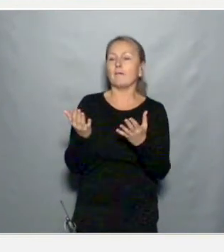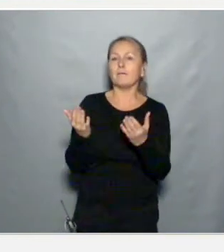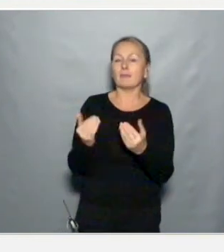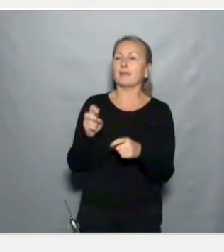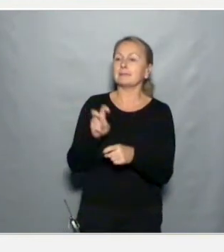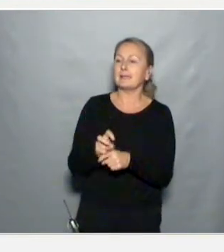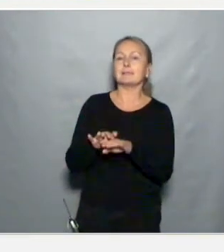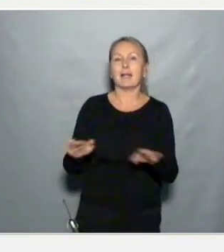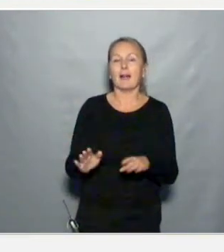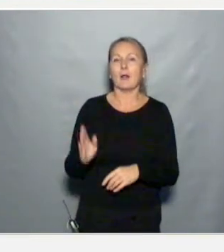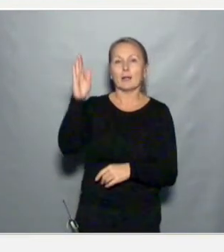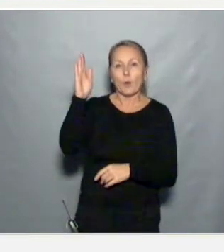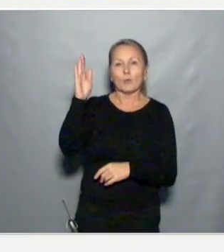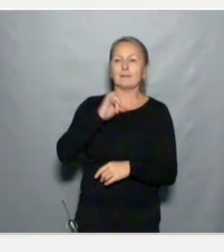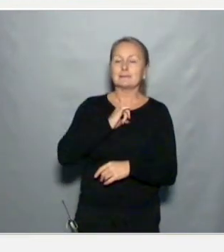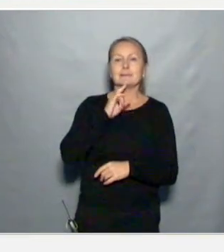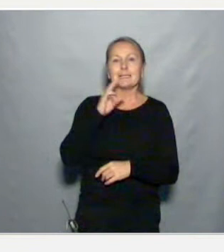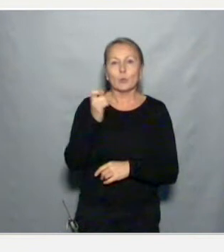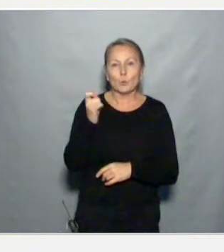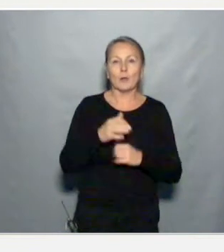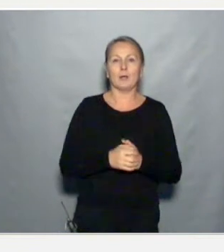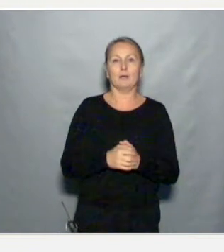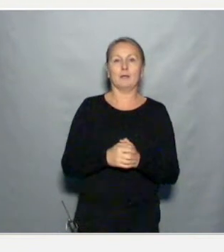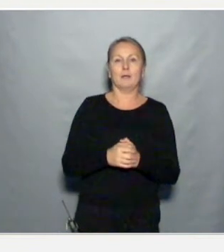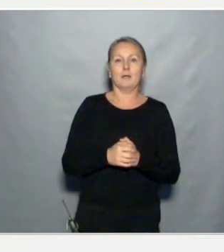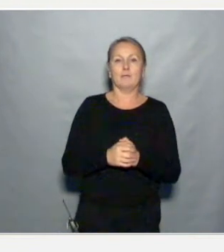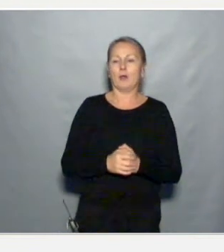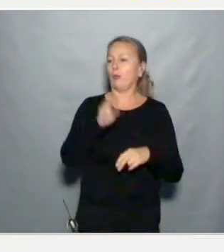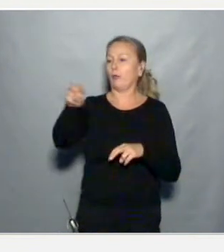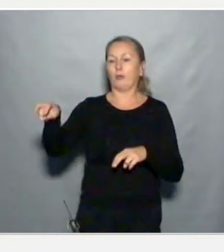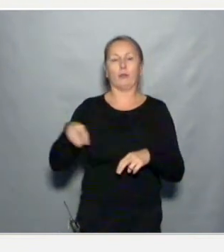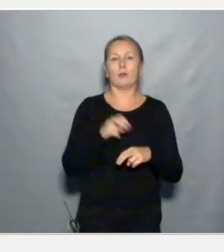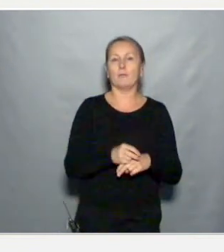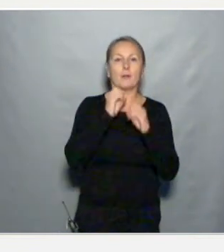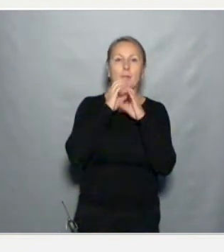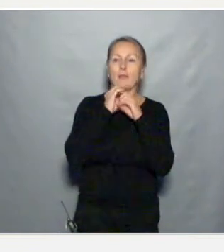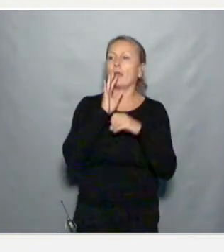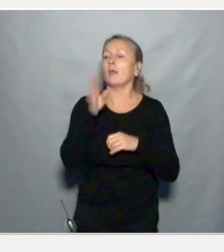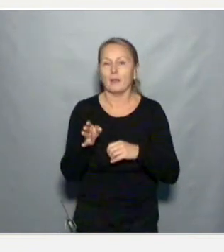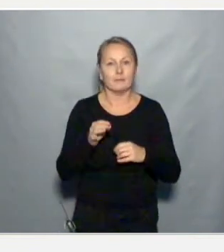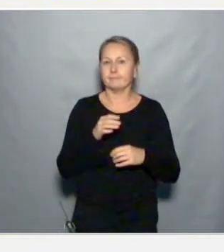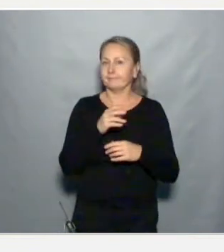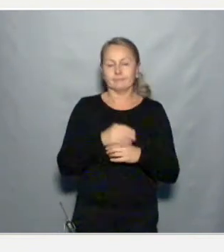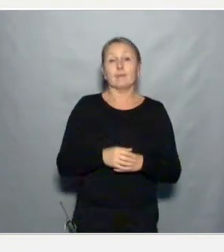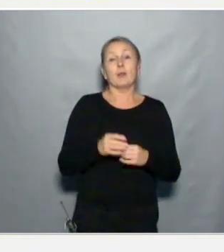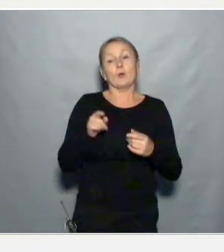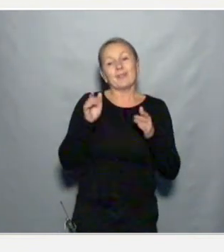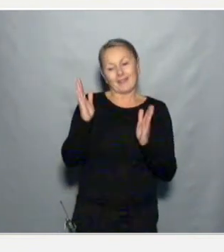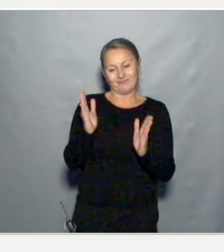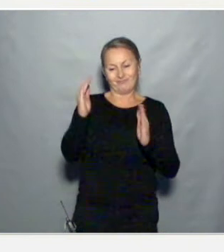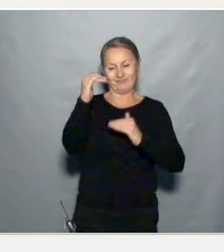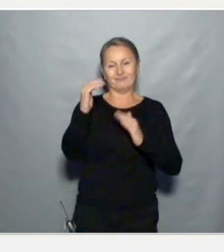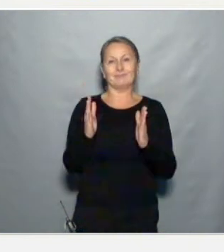sitta still och så ska man räcka upp handen om man vill säga något. Man får absolut inte springa runt, man får inte prata rakt ut. Det formatet